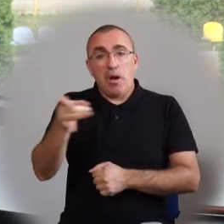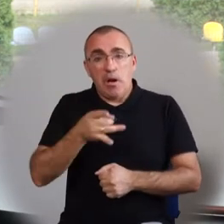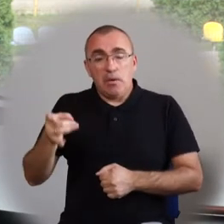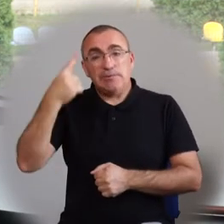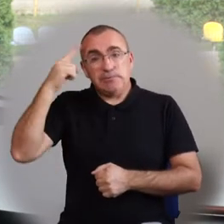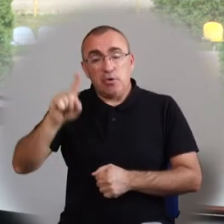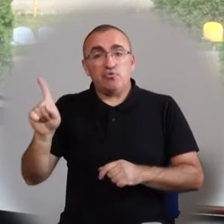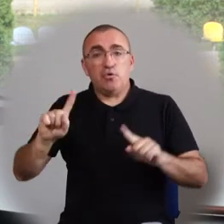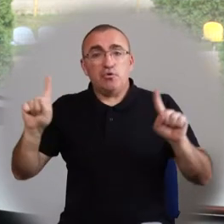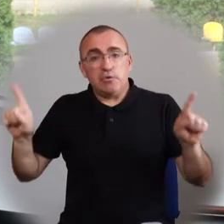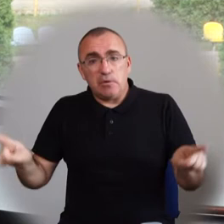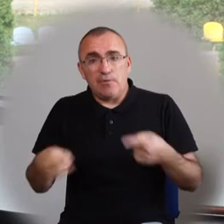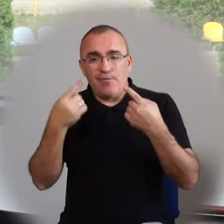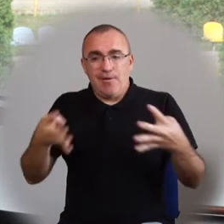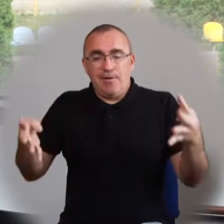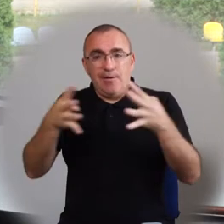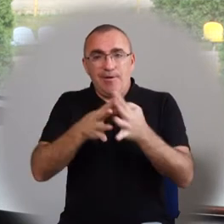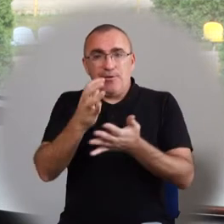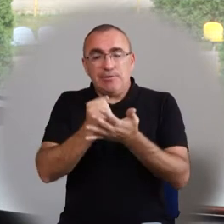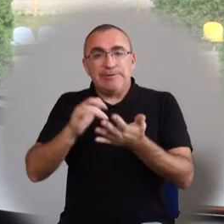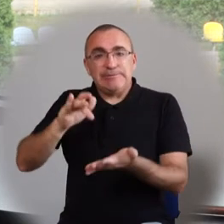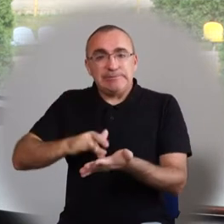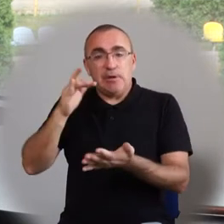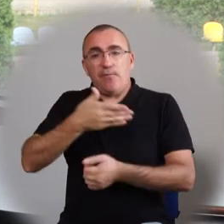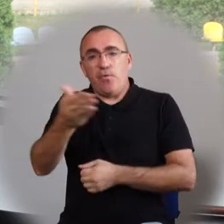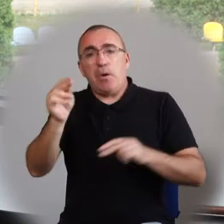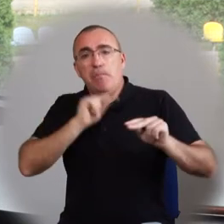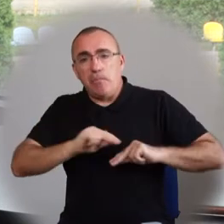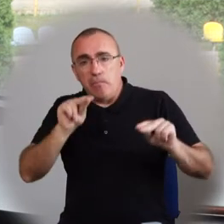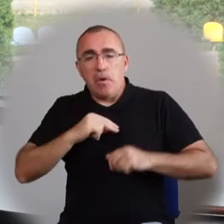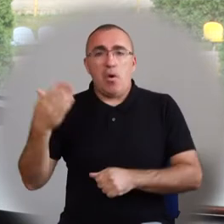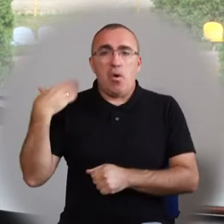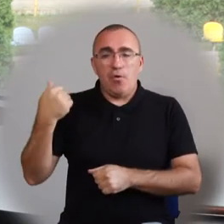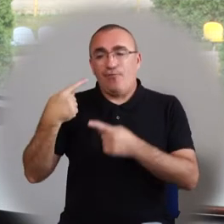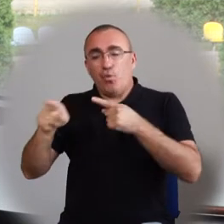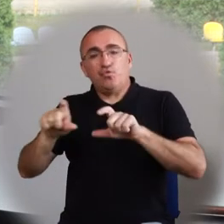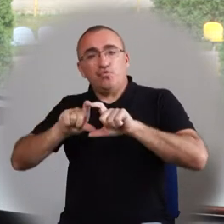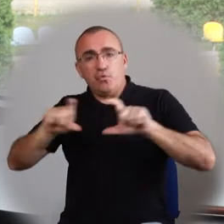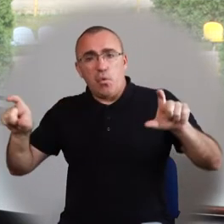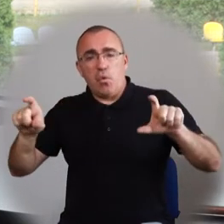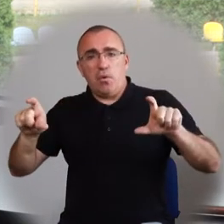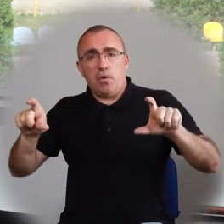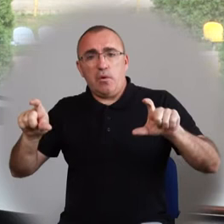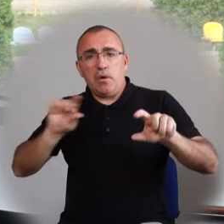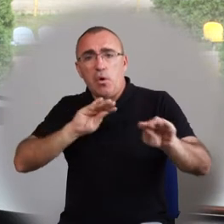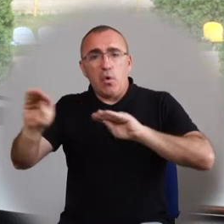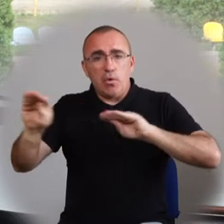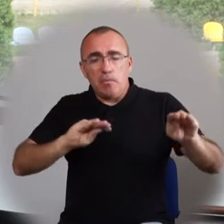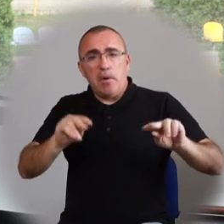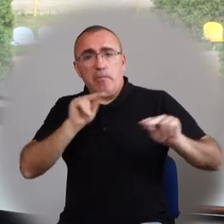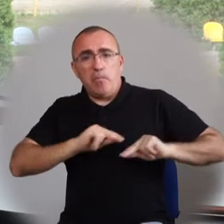по Олександрійському району, знаю, що створені інклюзивні ресурсні центри, знаю про те, що вони працюють. От в Олександрії в другій школі